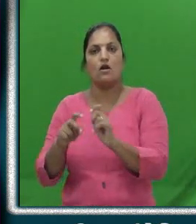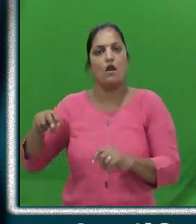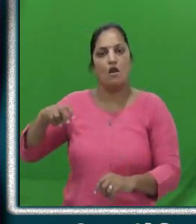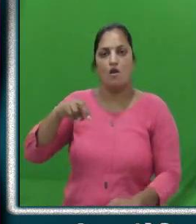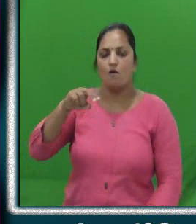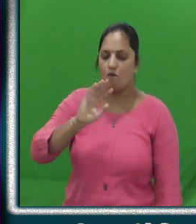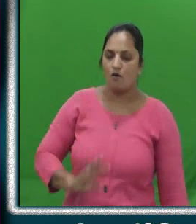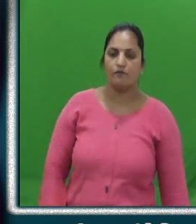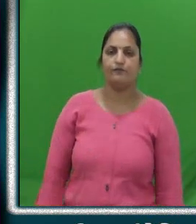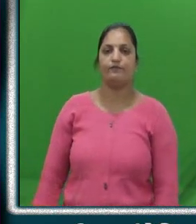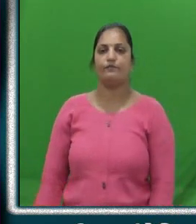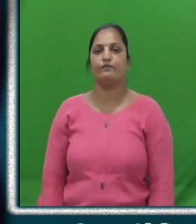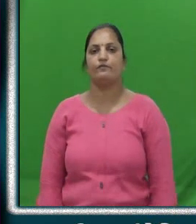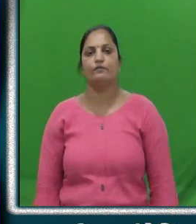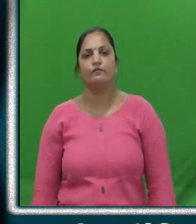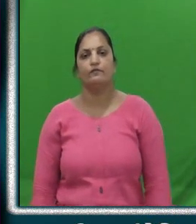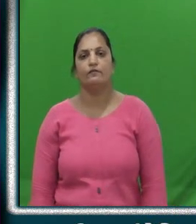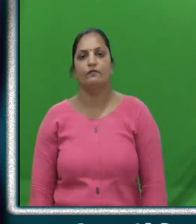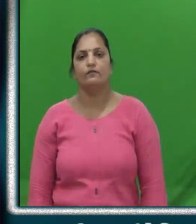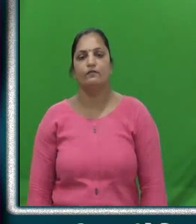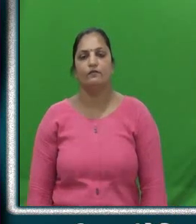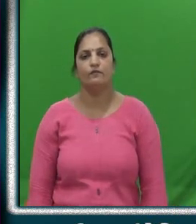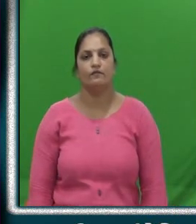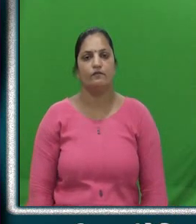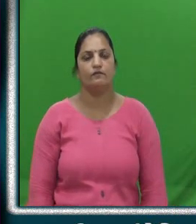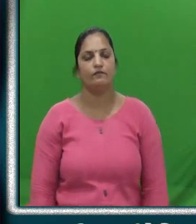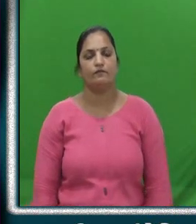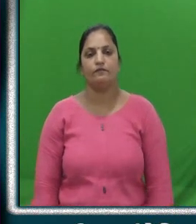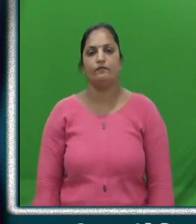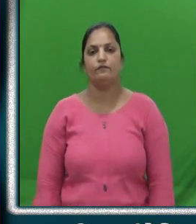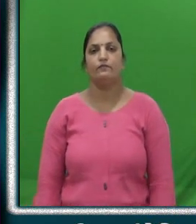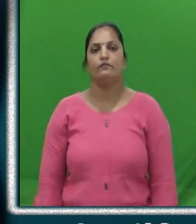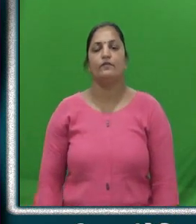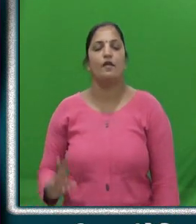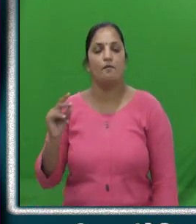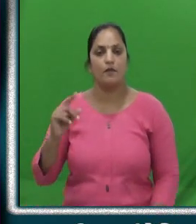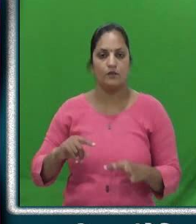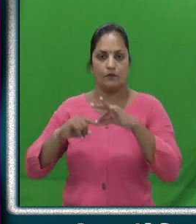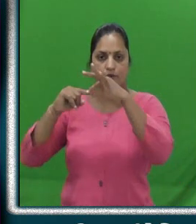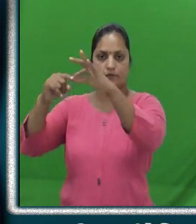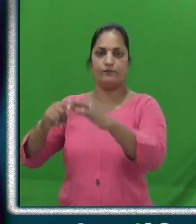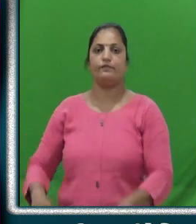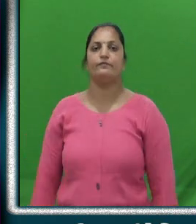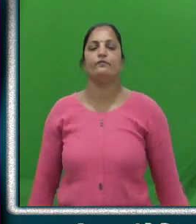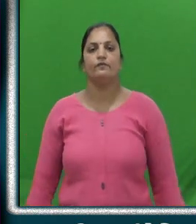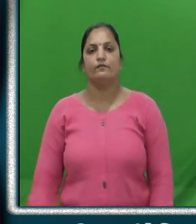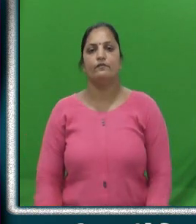સ્ટાર્ટેડ ઇઝ કેમ્પેઇન વિથ ધ વોક. નોટબુક ની અંદર લખજો. બીજો